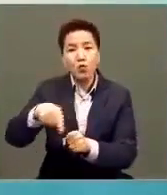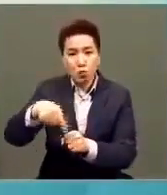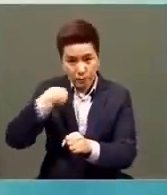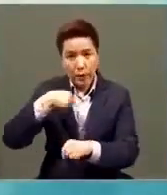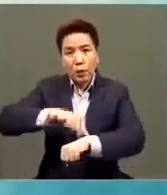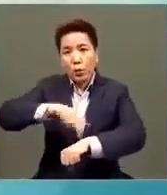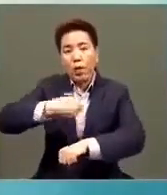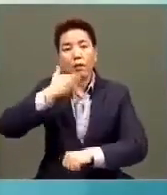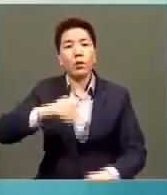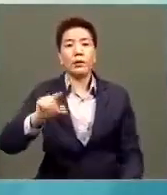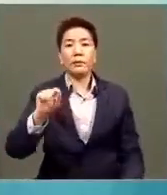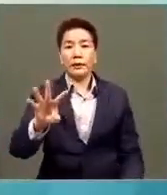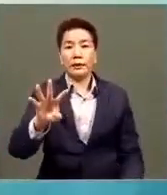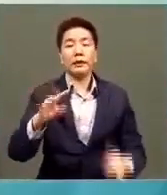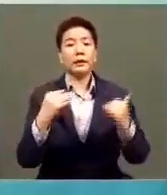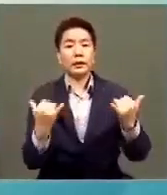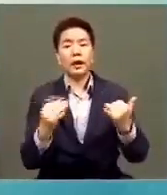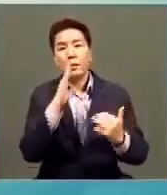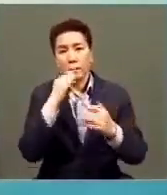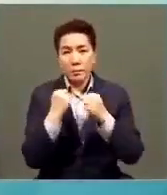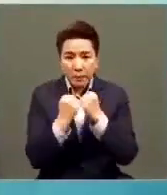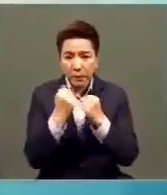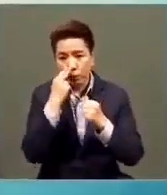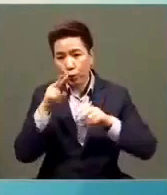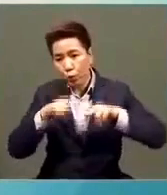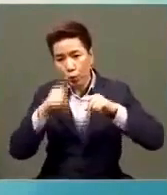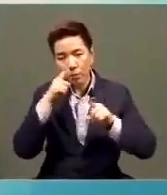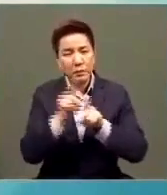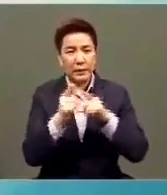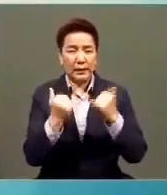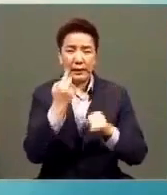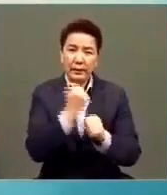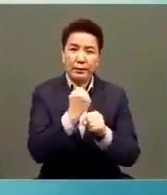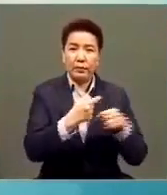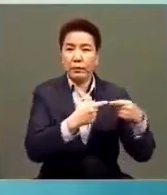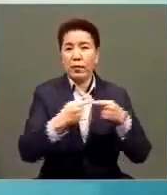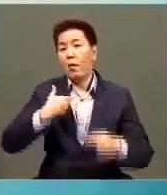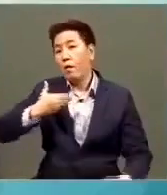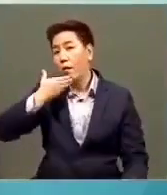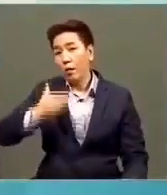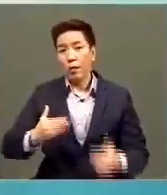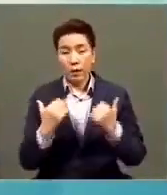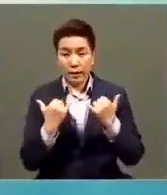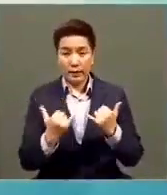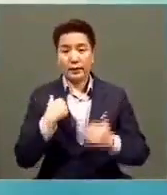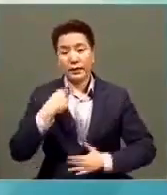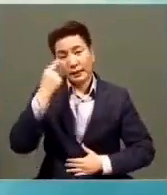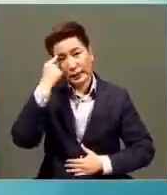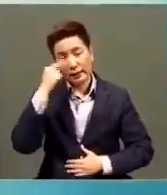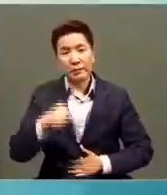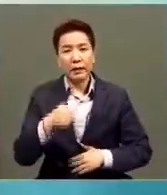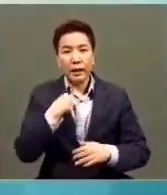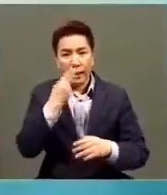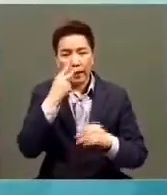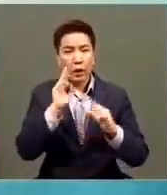ลอด24ชั่วโมงถ้ายังมีความพยายามที่จะดูแลกันอย่างเข้มงวดเข้มข้นอย่างนี้นะคะเราก็อาจ